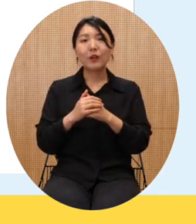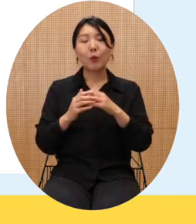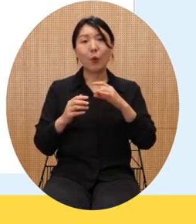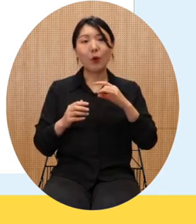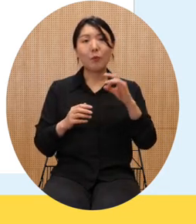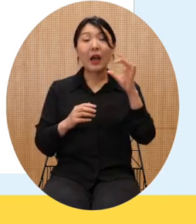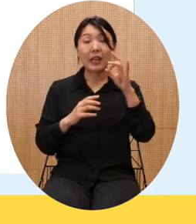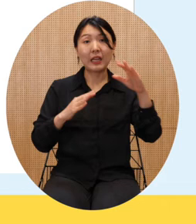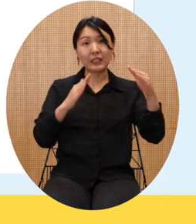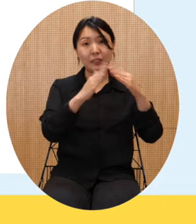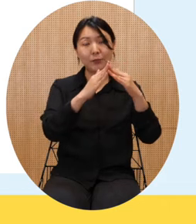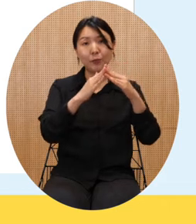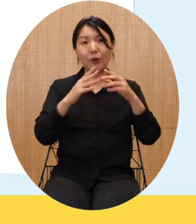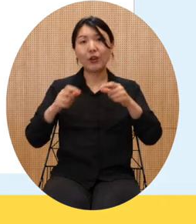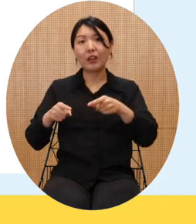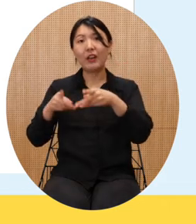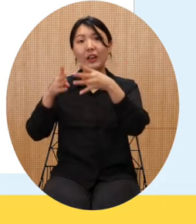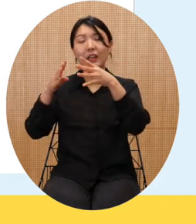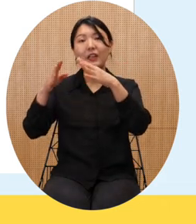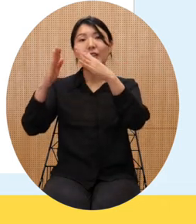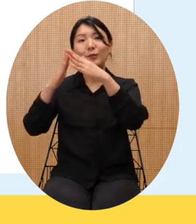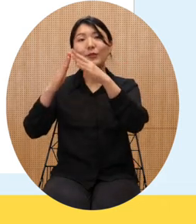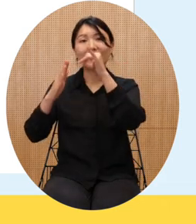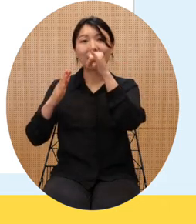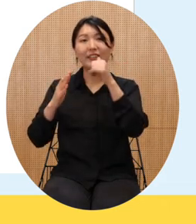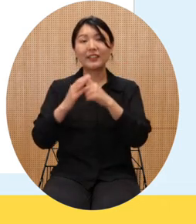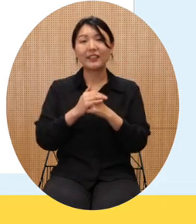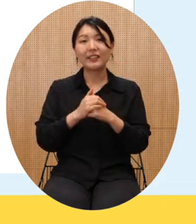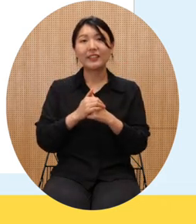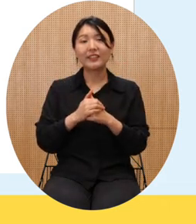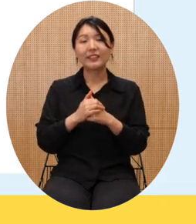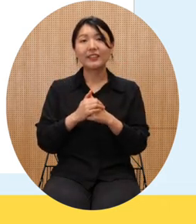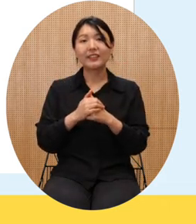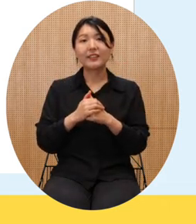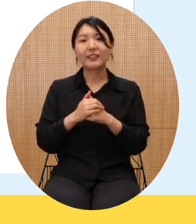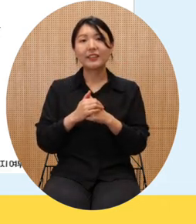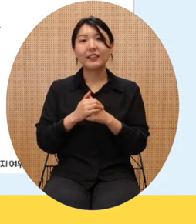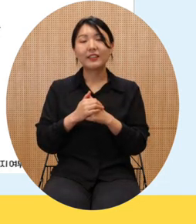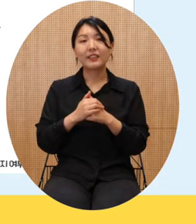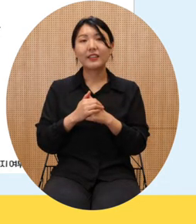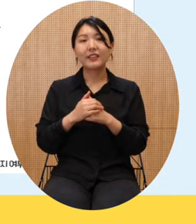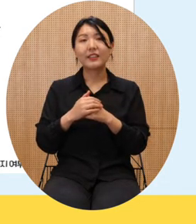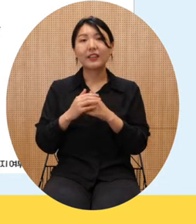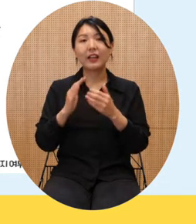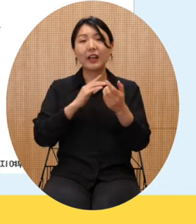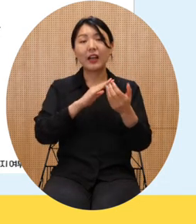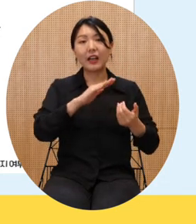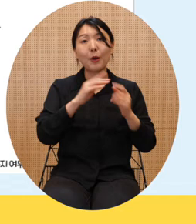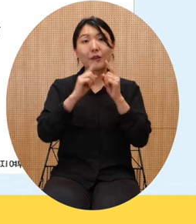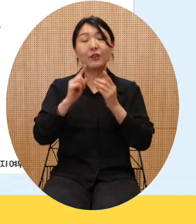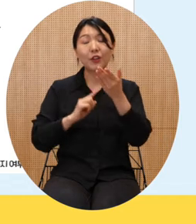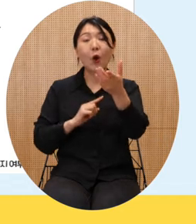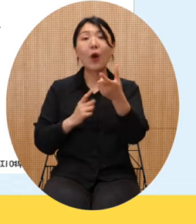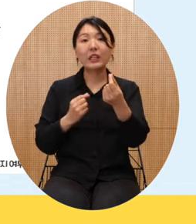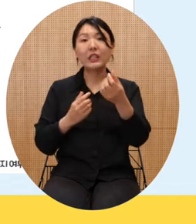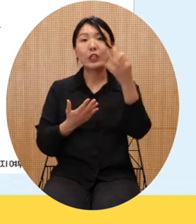살고 계셨고요. 그다음에 단독 다가구 연립 다세대 주택에 살고 계셨습니다.